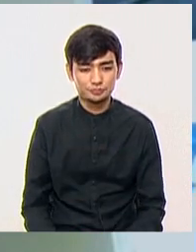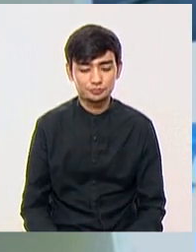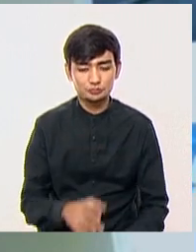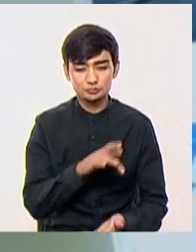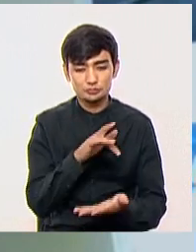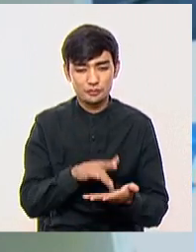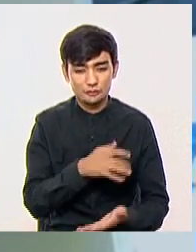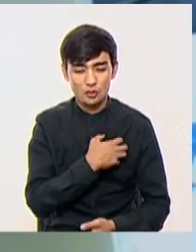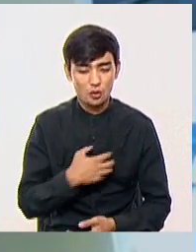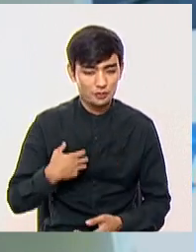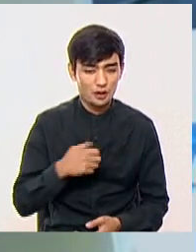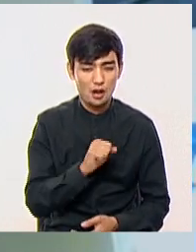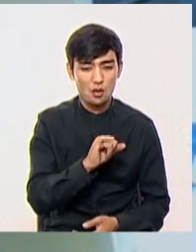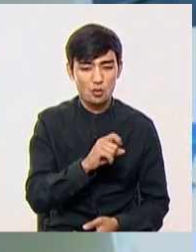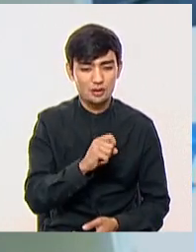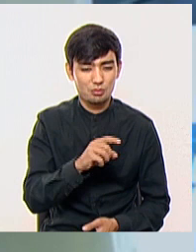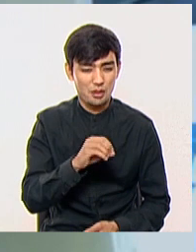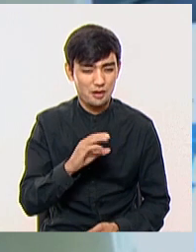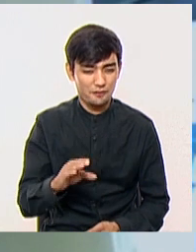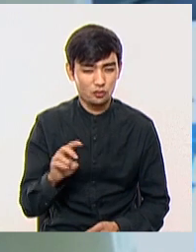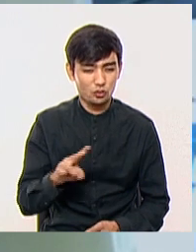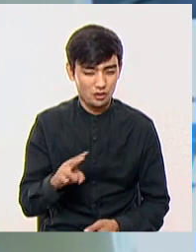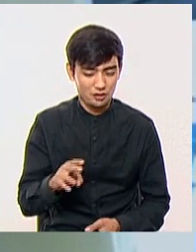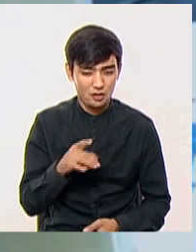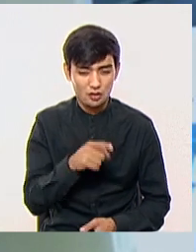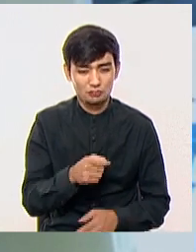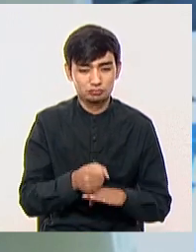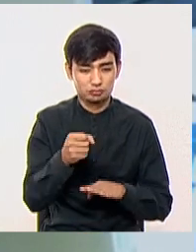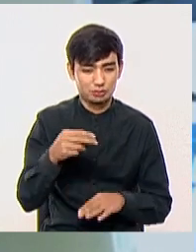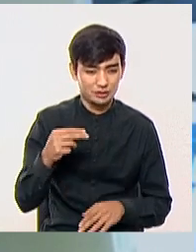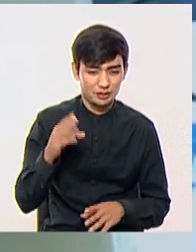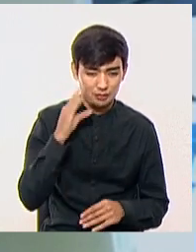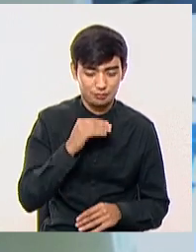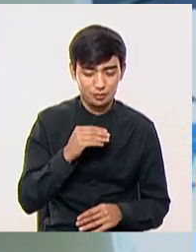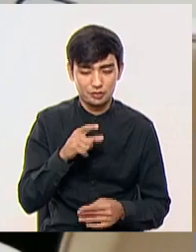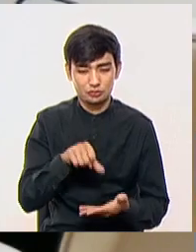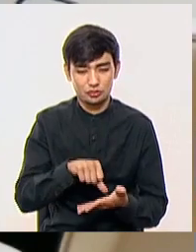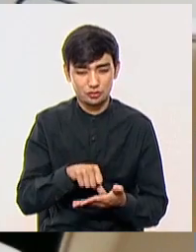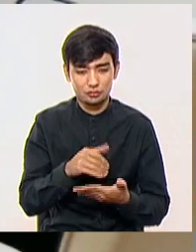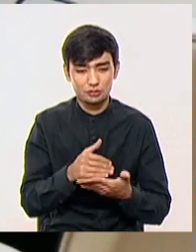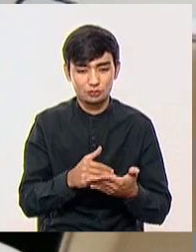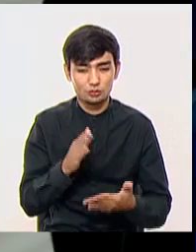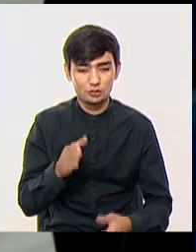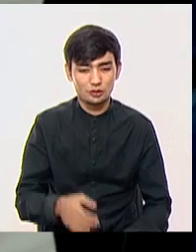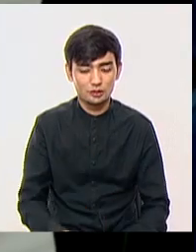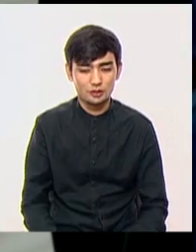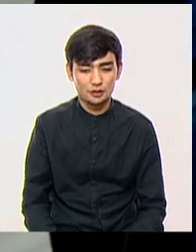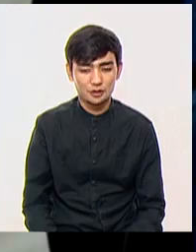зарегистрировала Уизбаева Нурлана Сатыбалдиевича кандидатом в президенты Республики Казахстан.